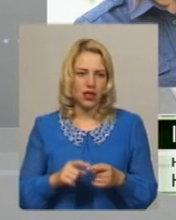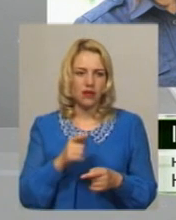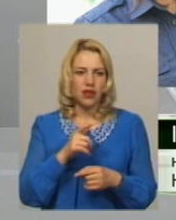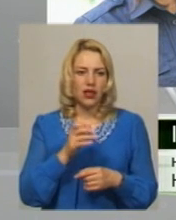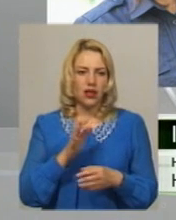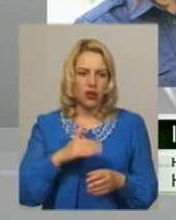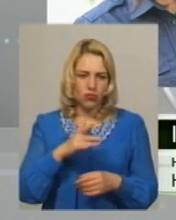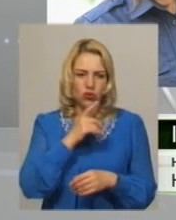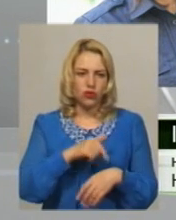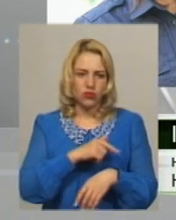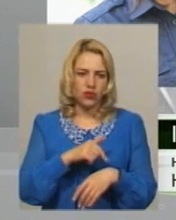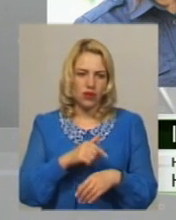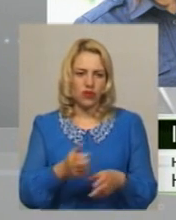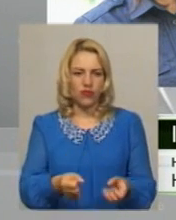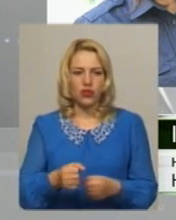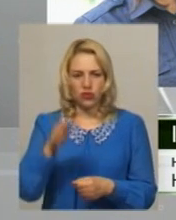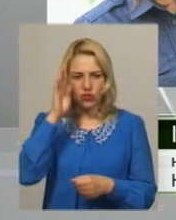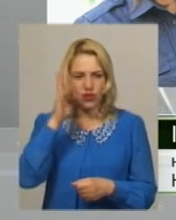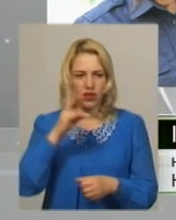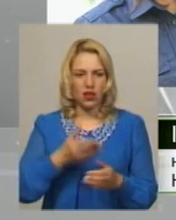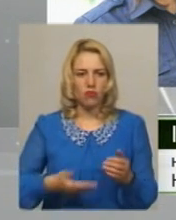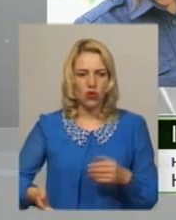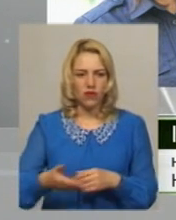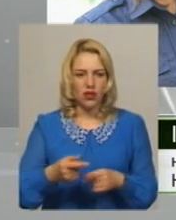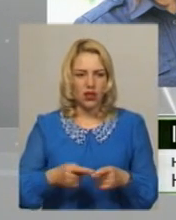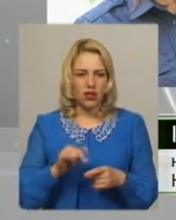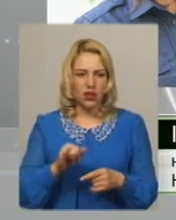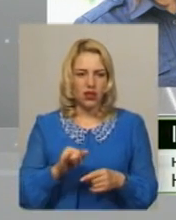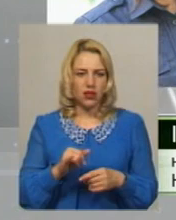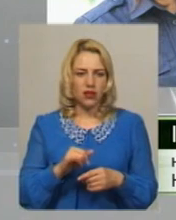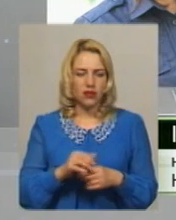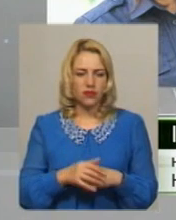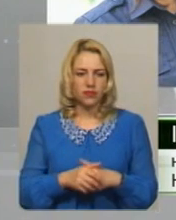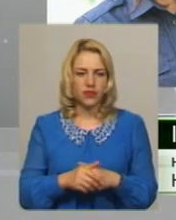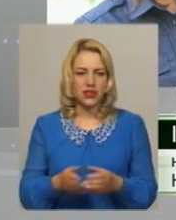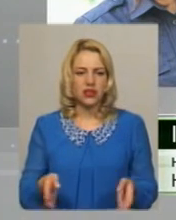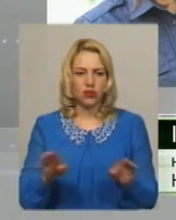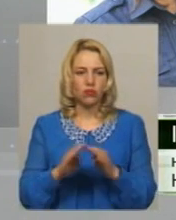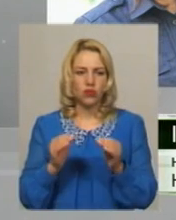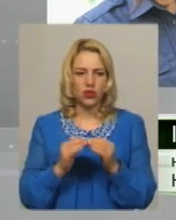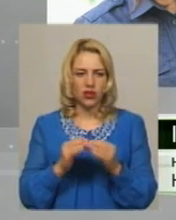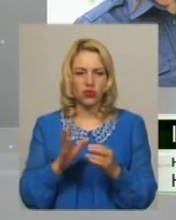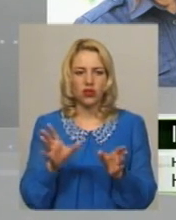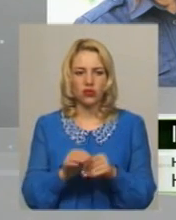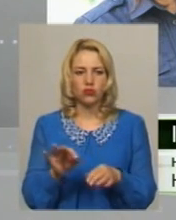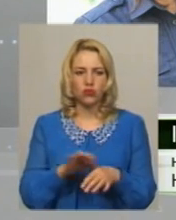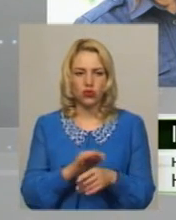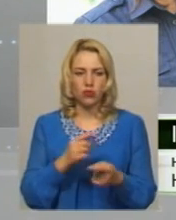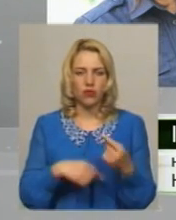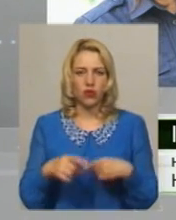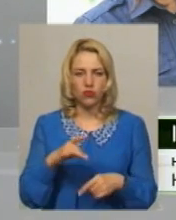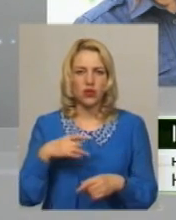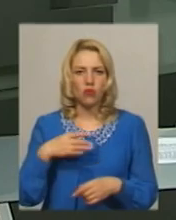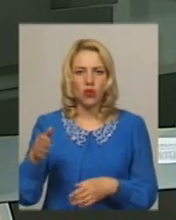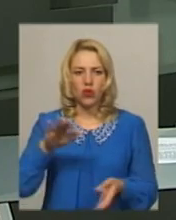на вулицю, залишив на подвір'ї, не надавши жодної допомоги. Сам зачинив будинок і разом з дружиною повернувся додому у Білогірський